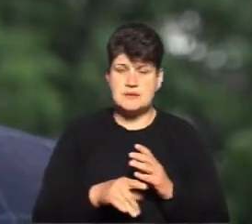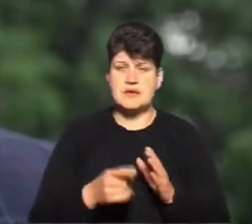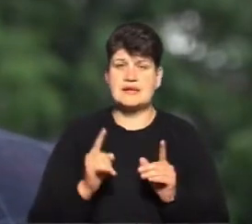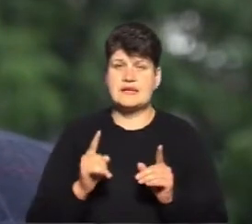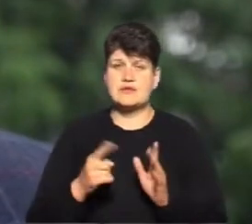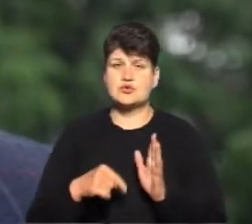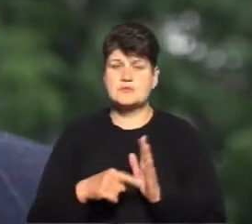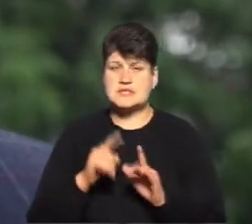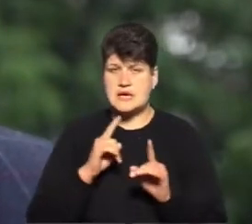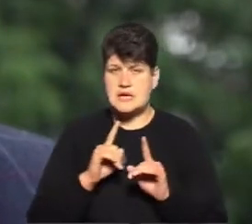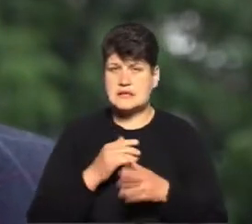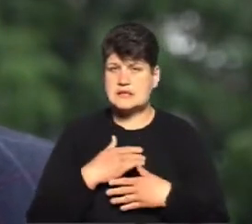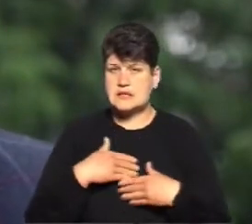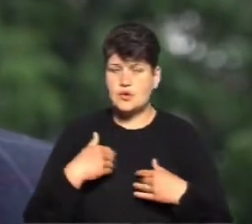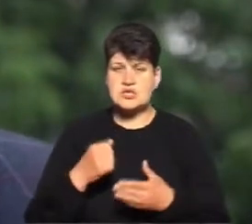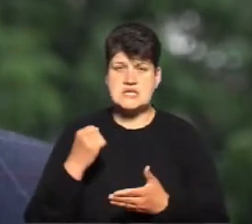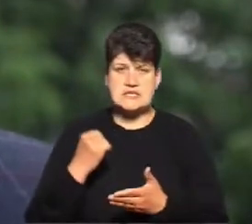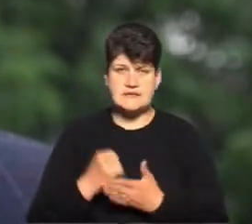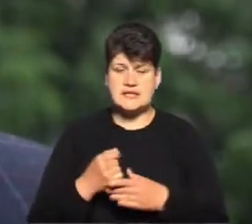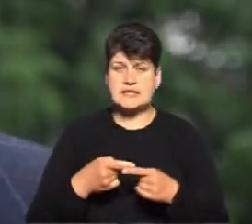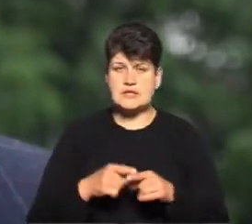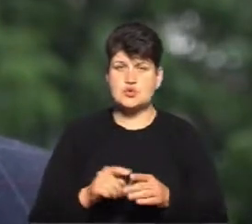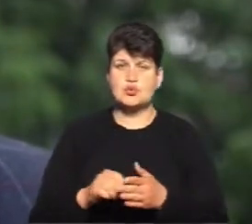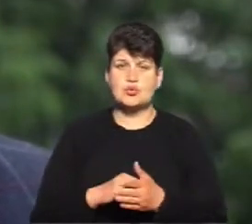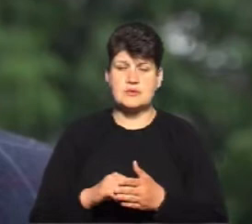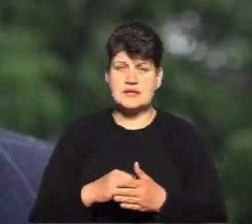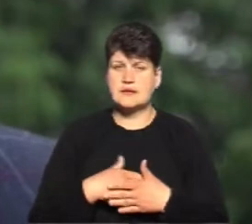її затверджувати технічну документацію і не захоче давати тим